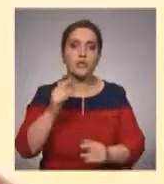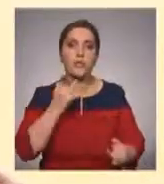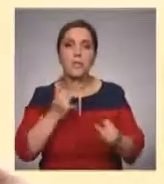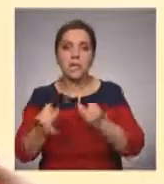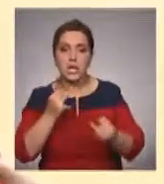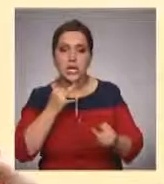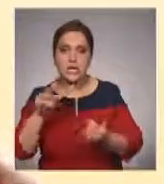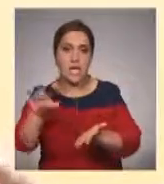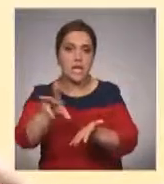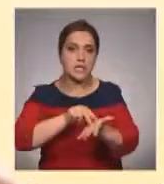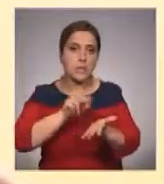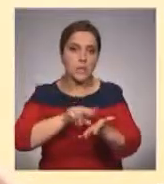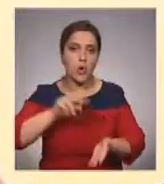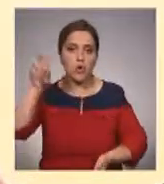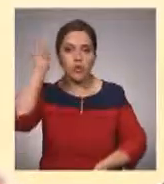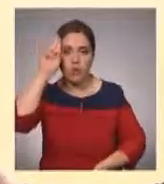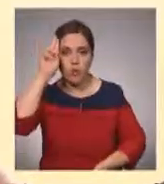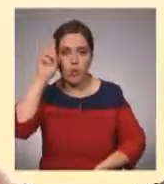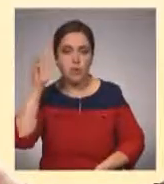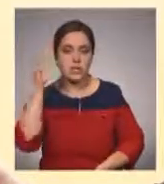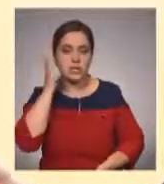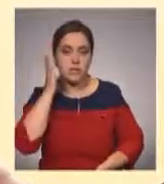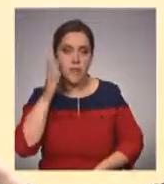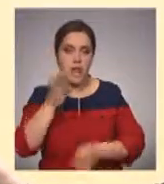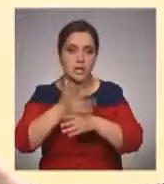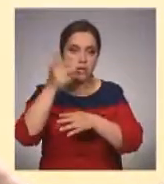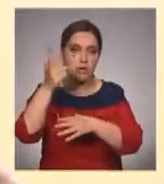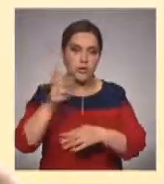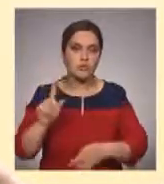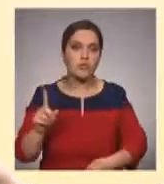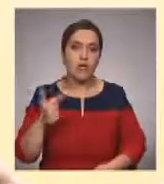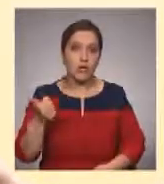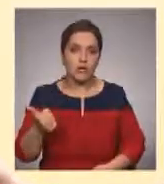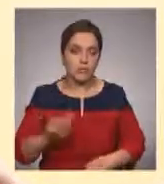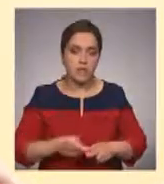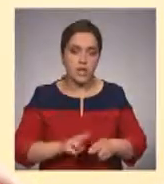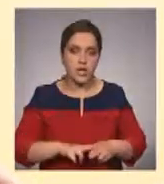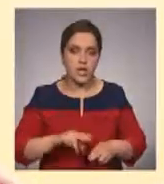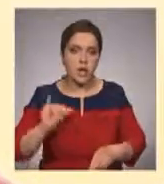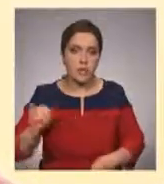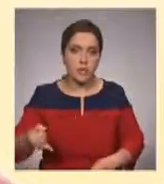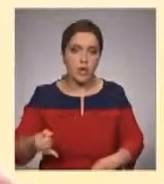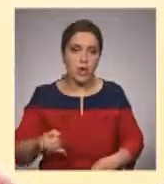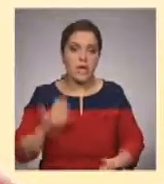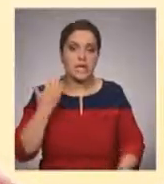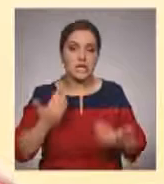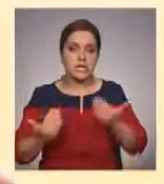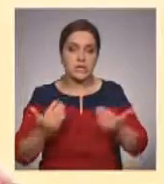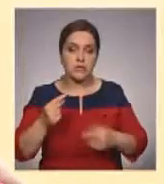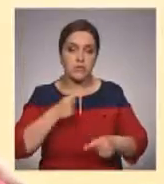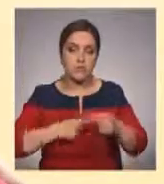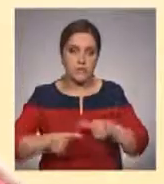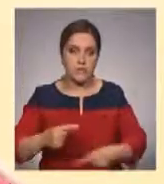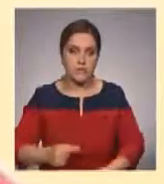там, вплоть до того, что там в постели, в туалете у вас стоит видеокамера, чего хорошего. Тем более, если говорить про интересы предпринимателей.